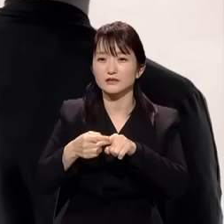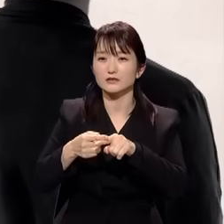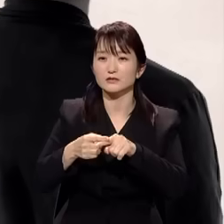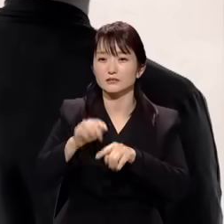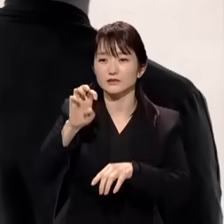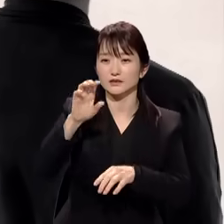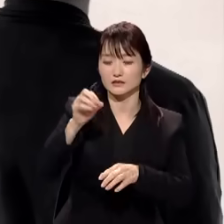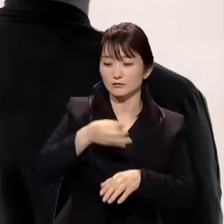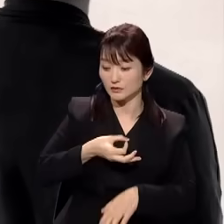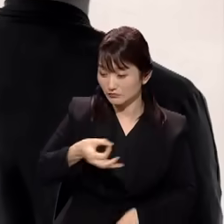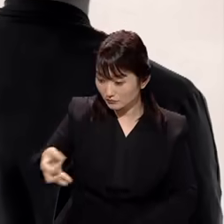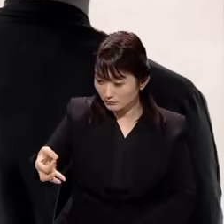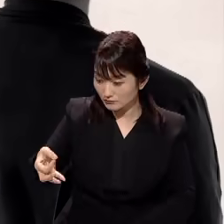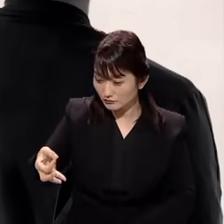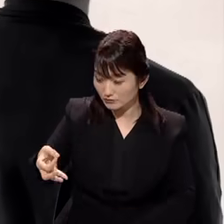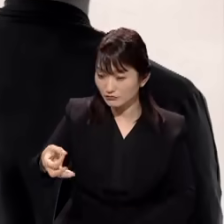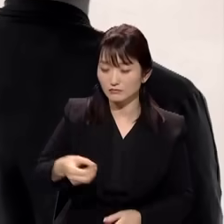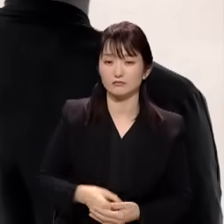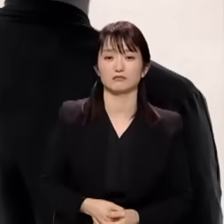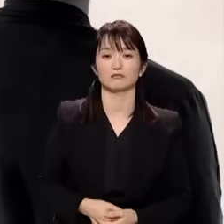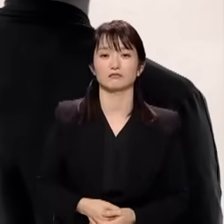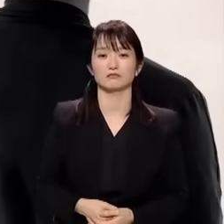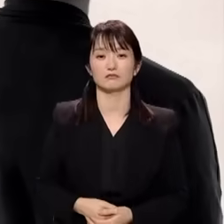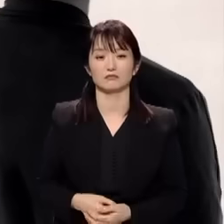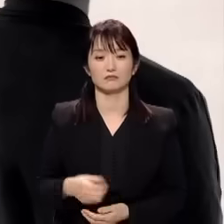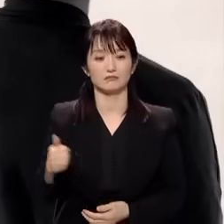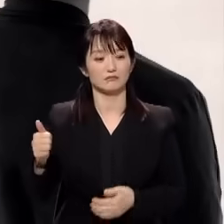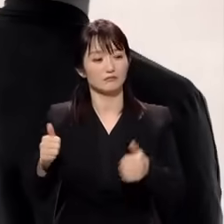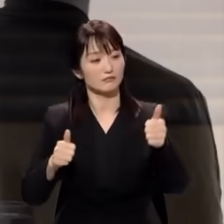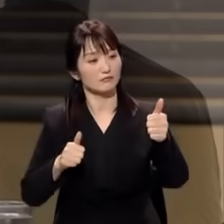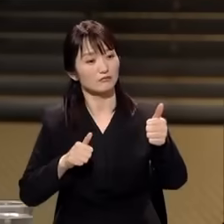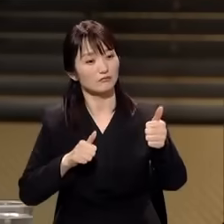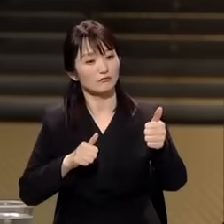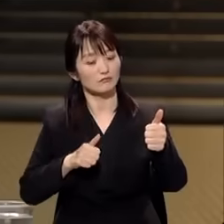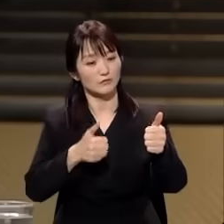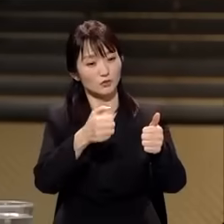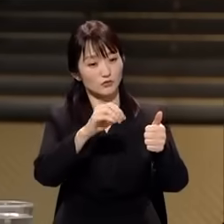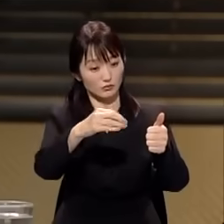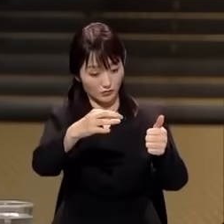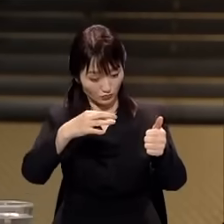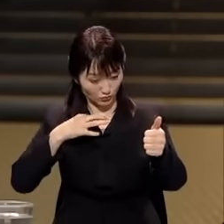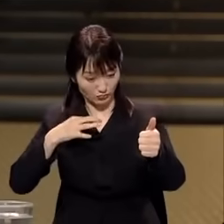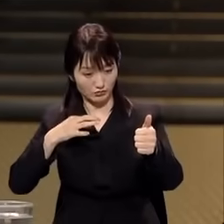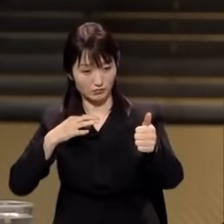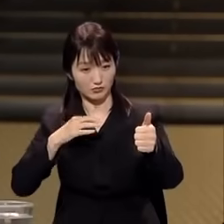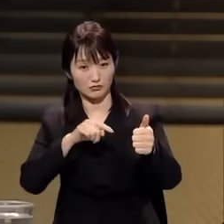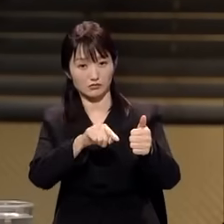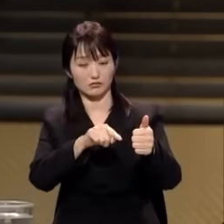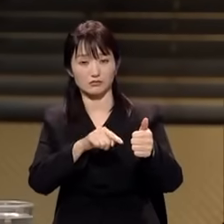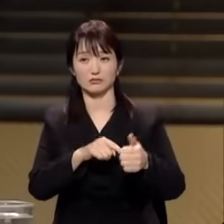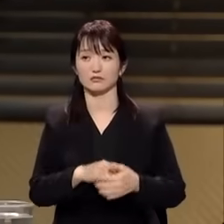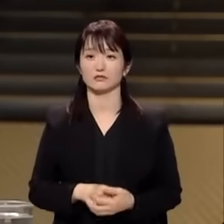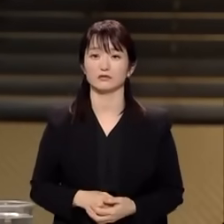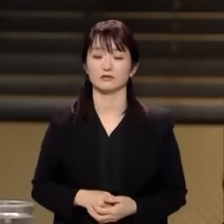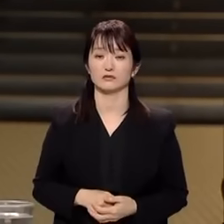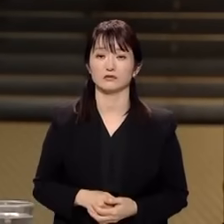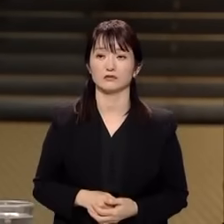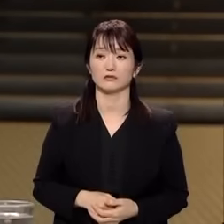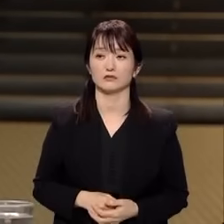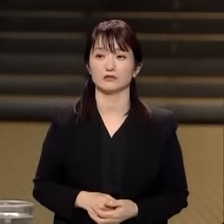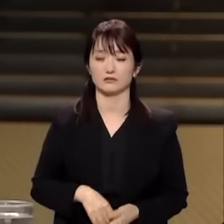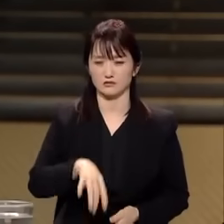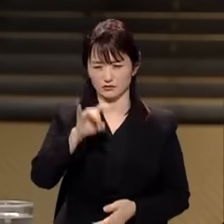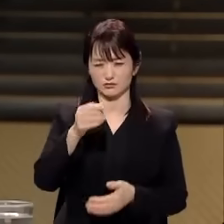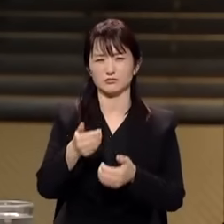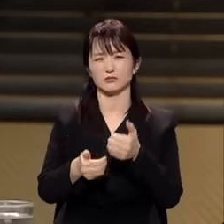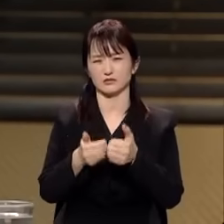제가 지불하겠습니다라고 하니, 세입자는 아니 이건 최소한 50만 원은 줘야 되는 것 아닙니까? 이러면서 처음부터